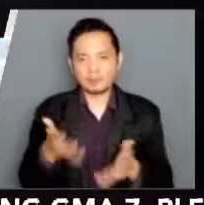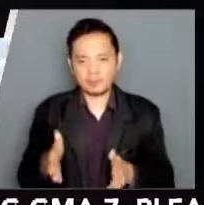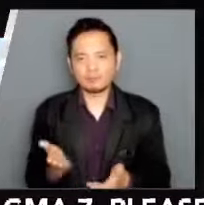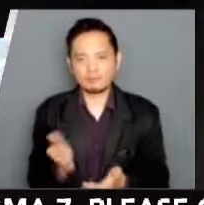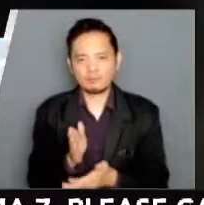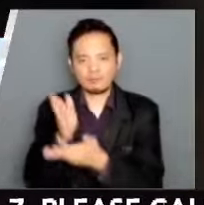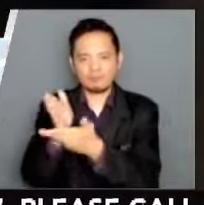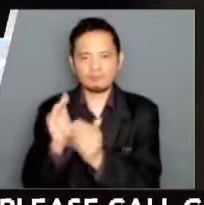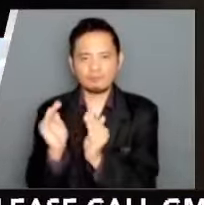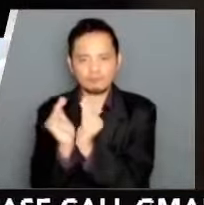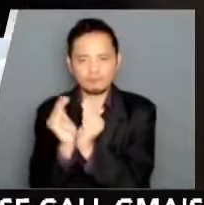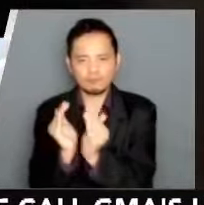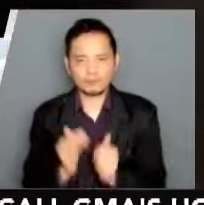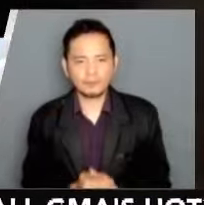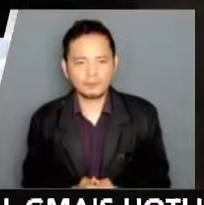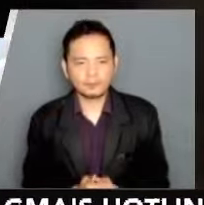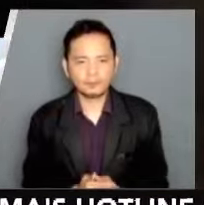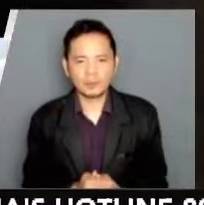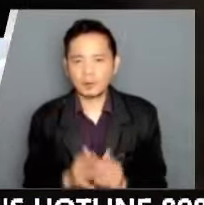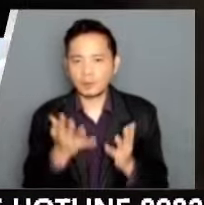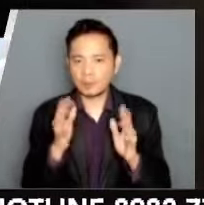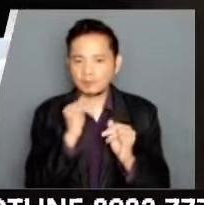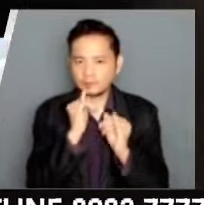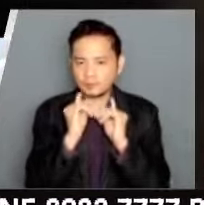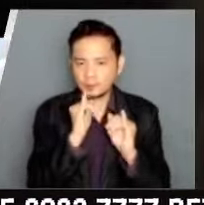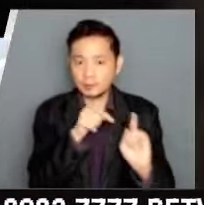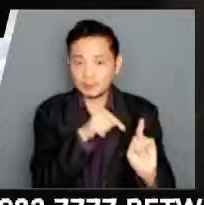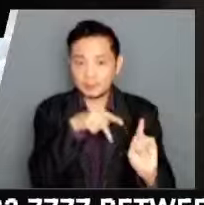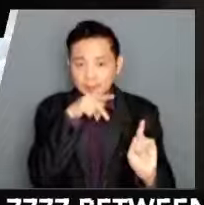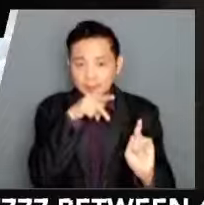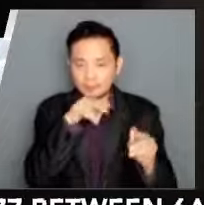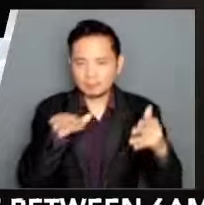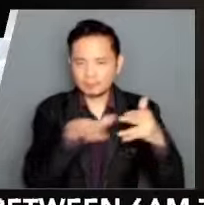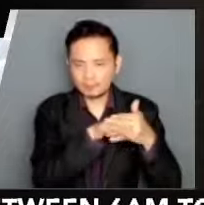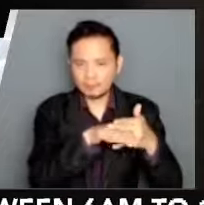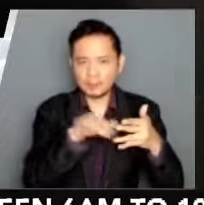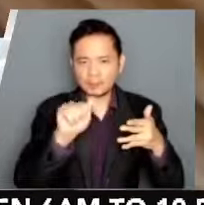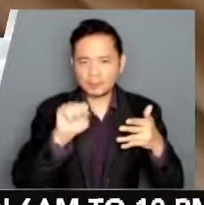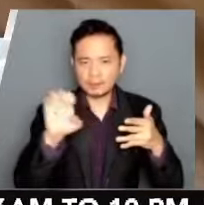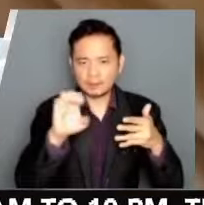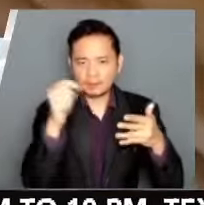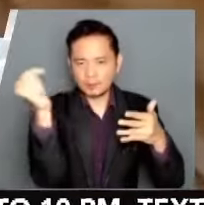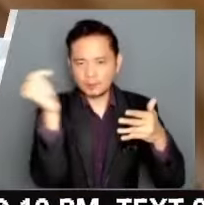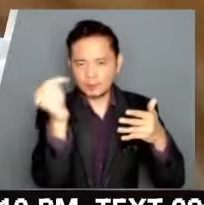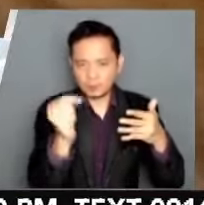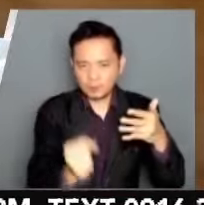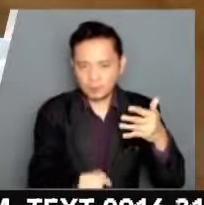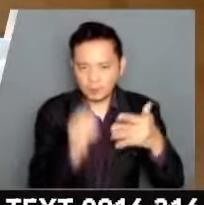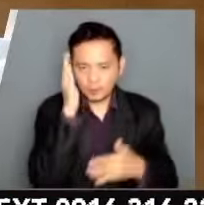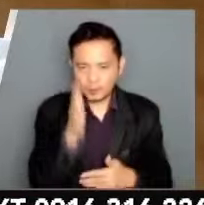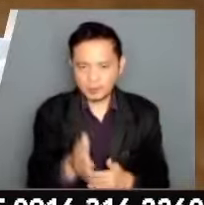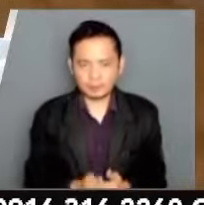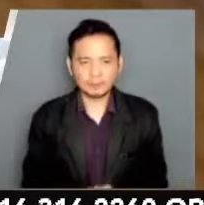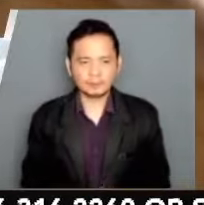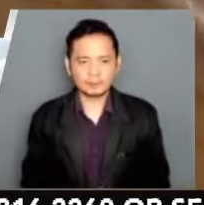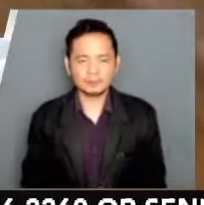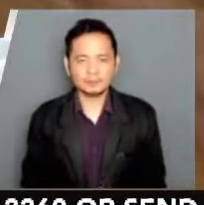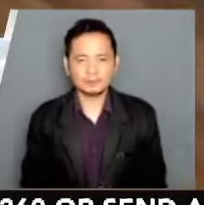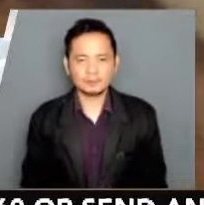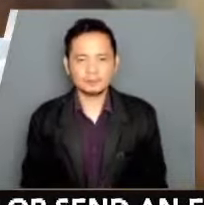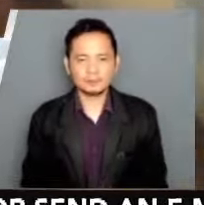walang pahayag ang suspek na nahaharap sa lamong paglabag sa anti online sexual abuse and exploitation of children and child